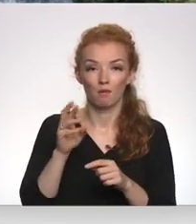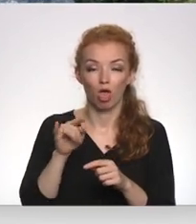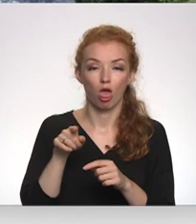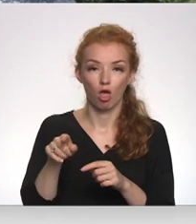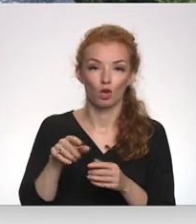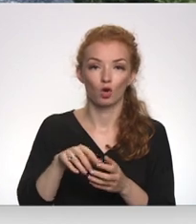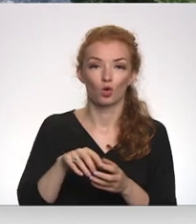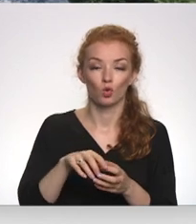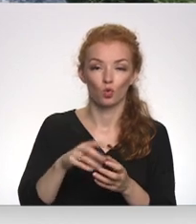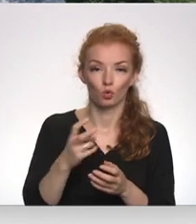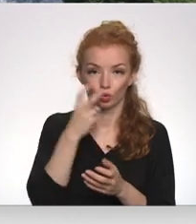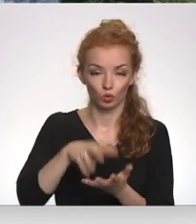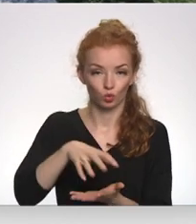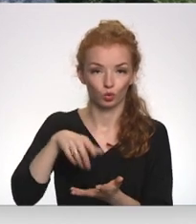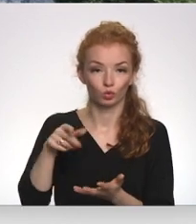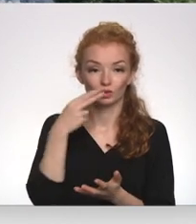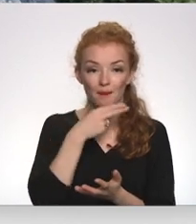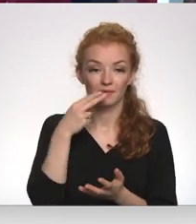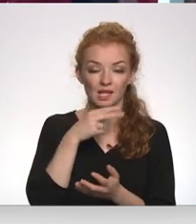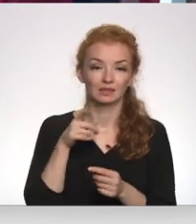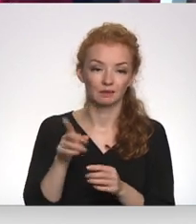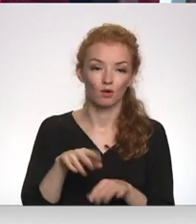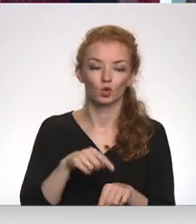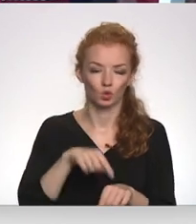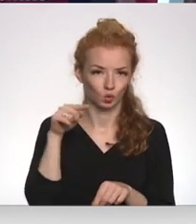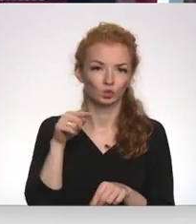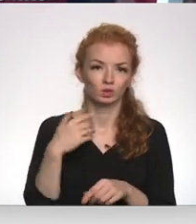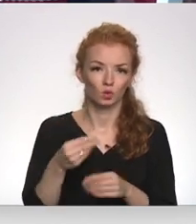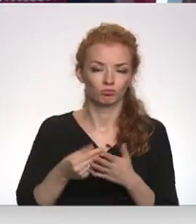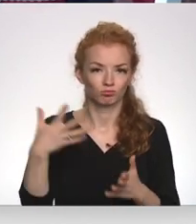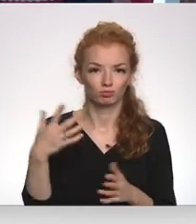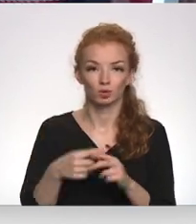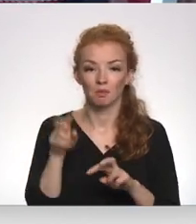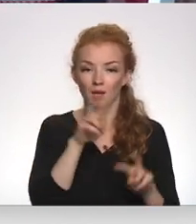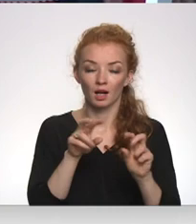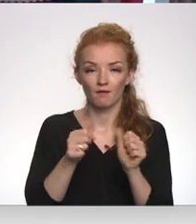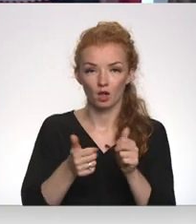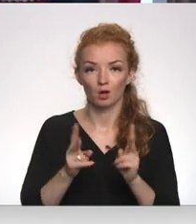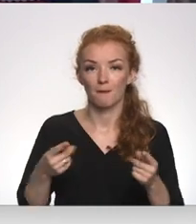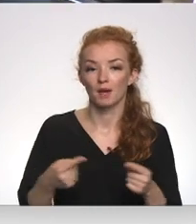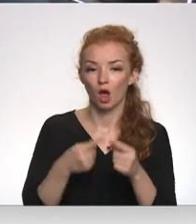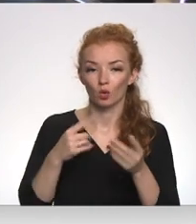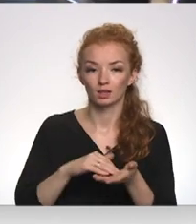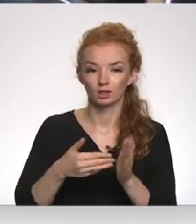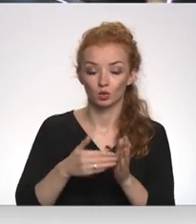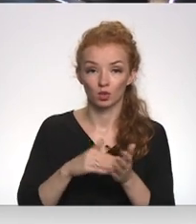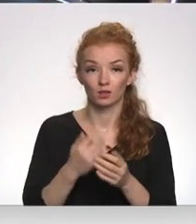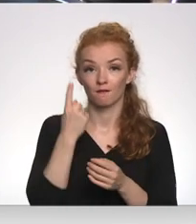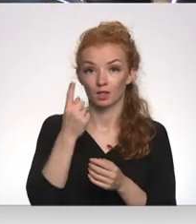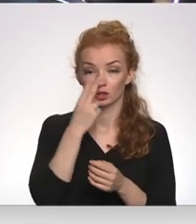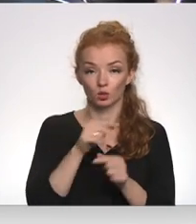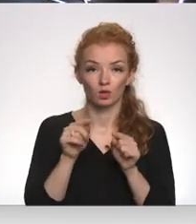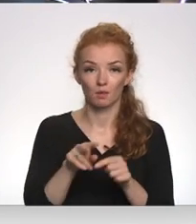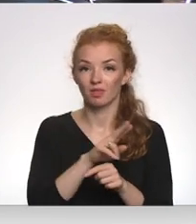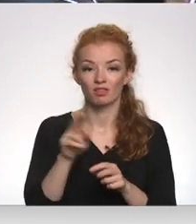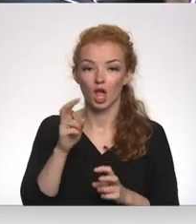saimniece, augošā dzīves dārdzība jau esot jūtama. Tāpēc tiekot meklēt veidi, kā pielāgoties situācijai. Viens no tiem –